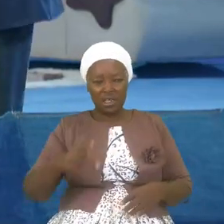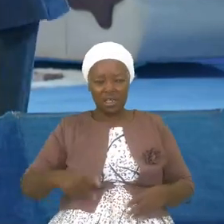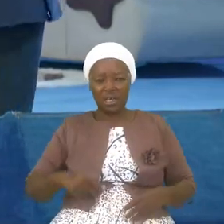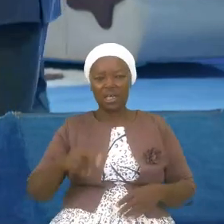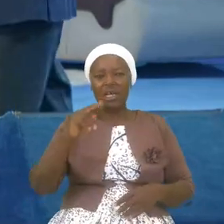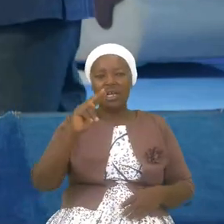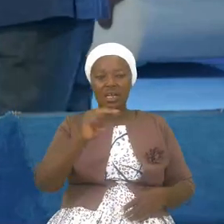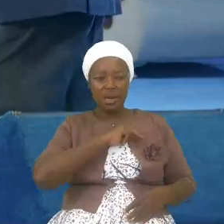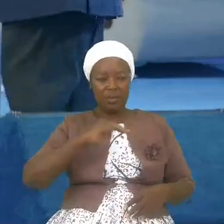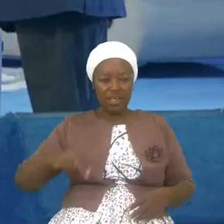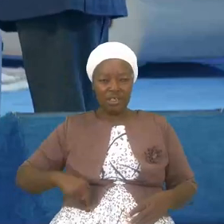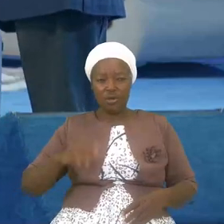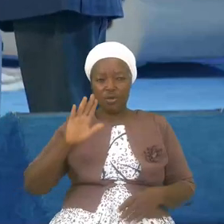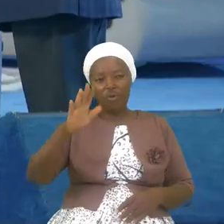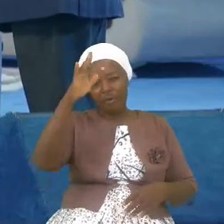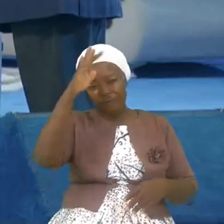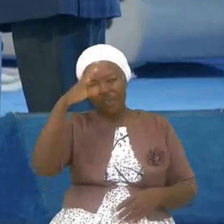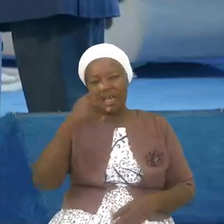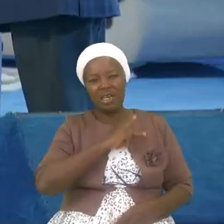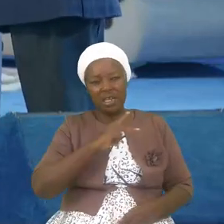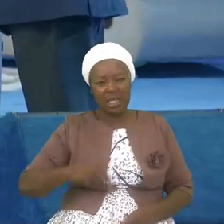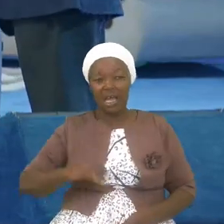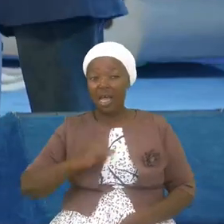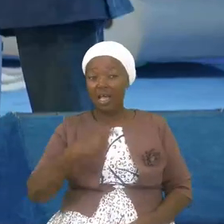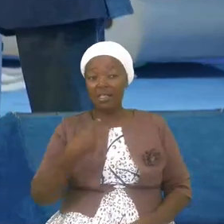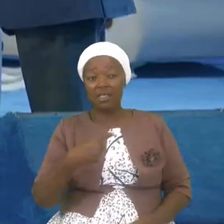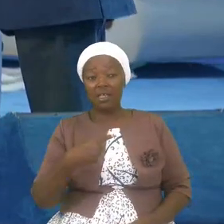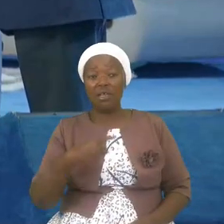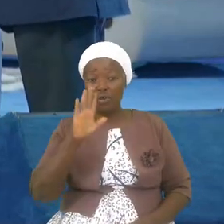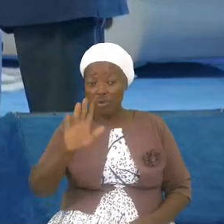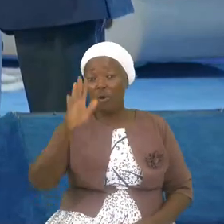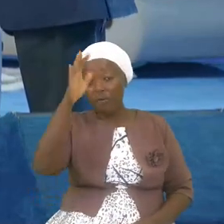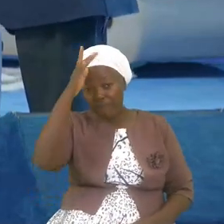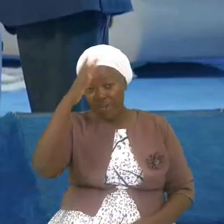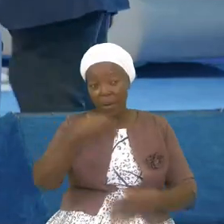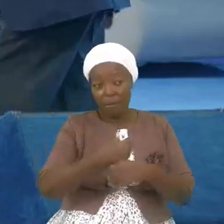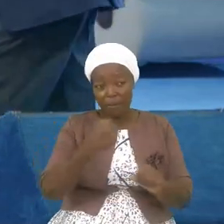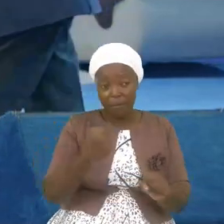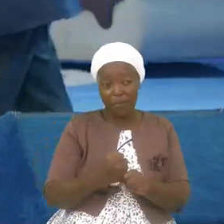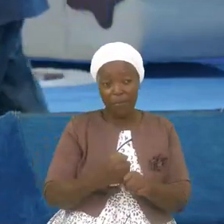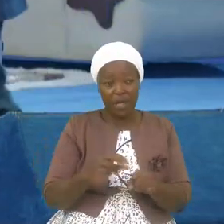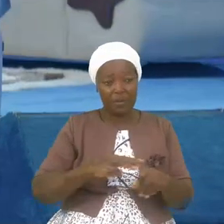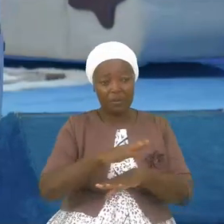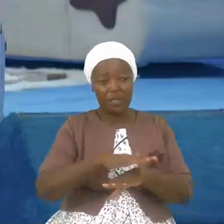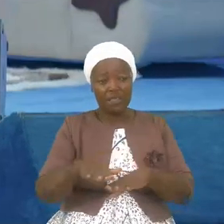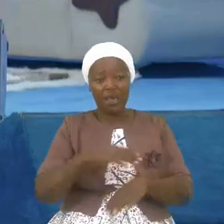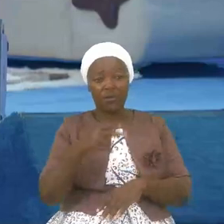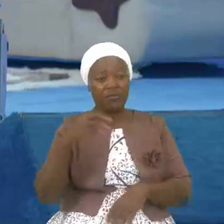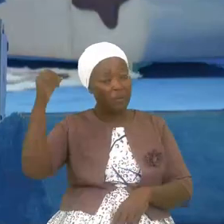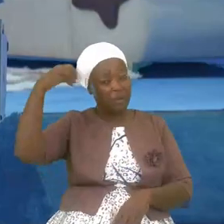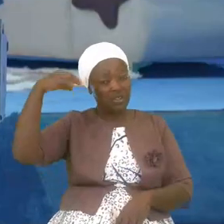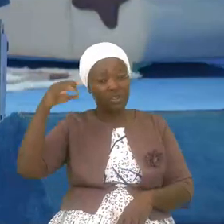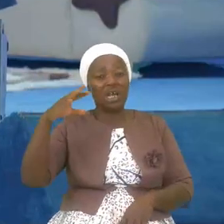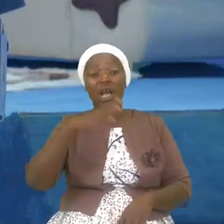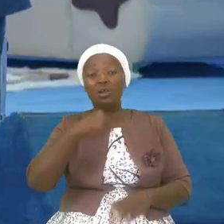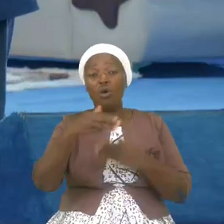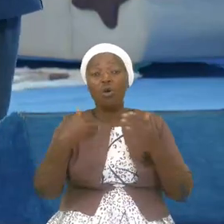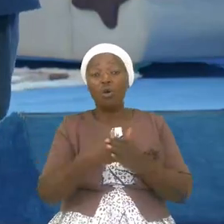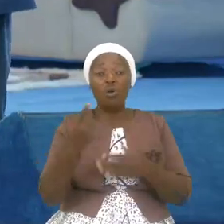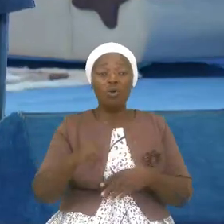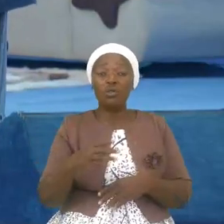père, le roi ton père, l'établi chef des magiciens, des astrologues, des chaldéens,